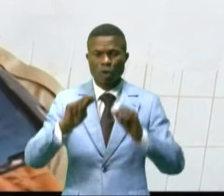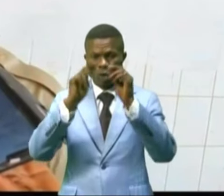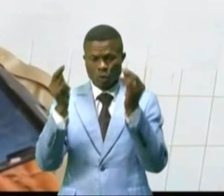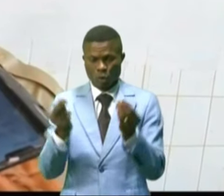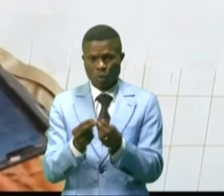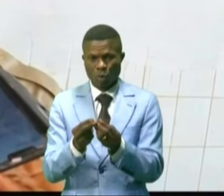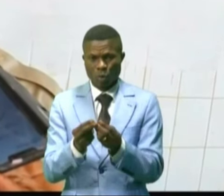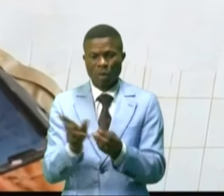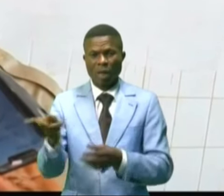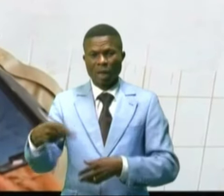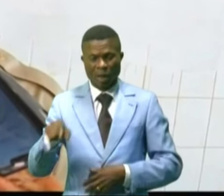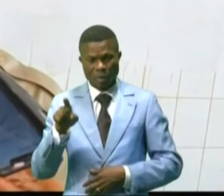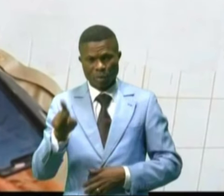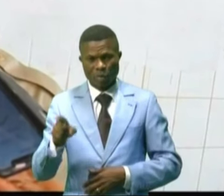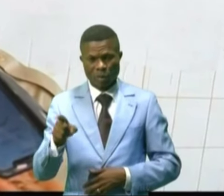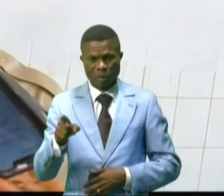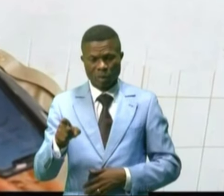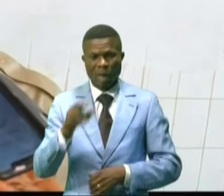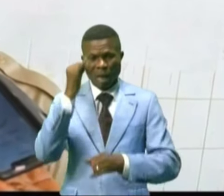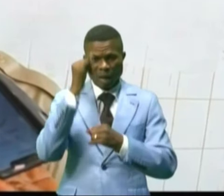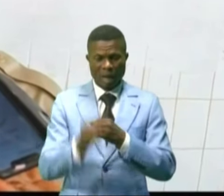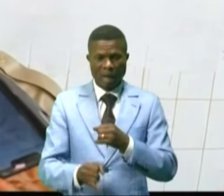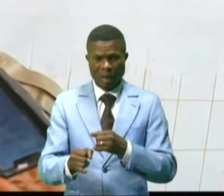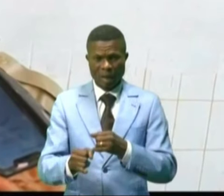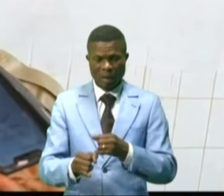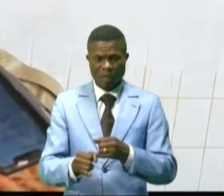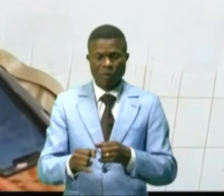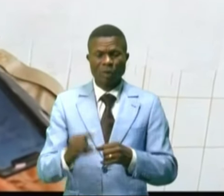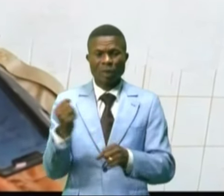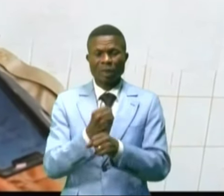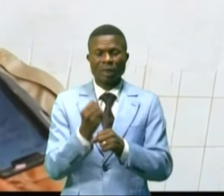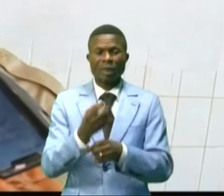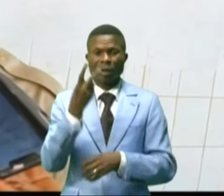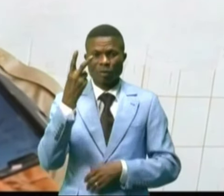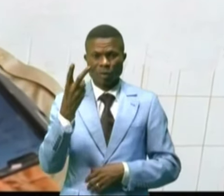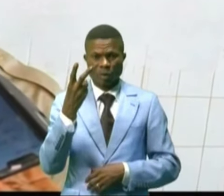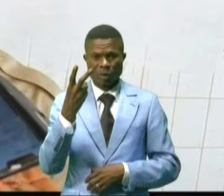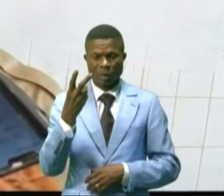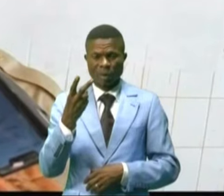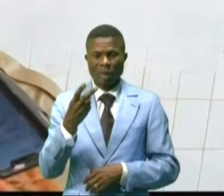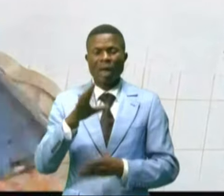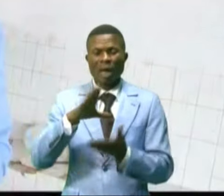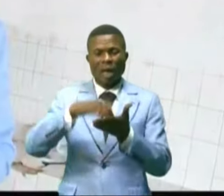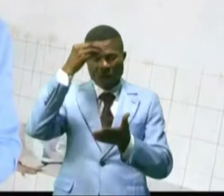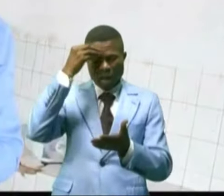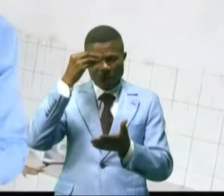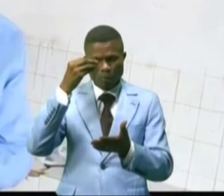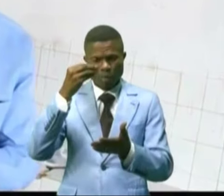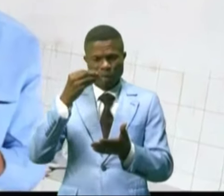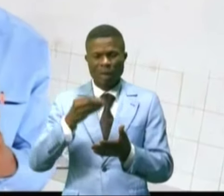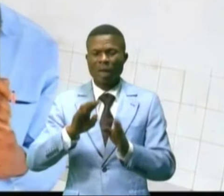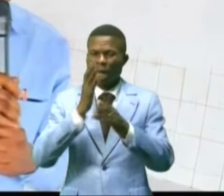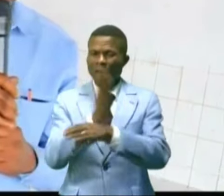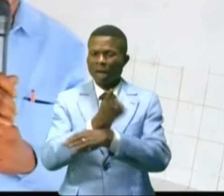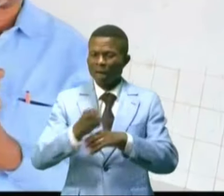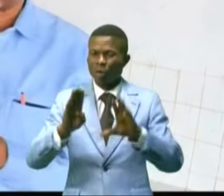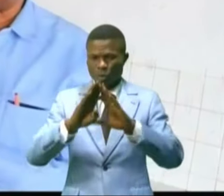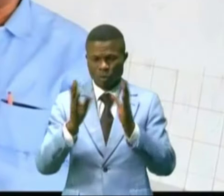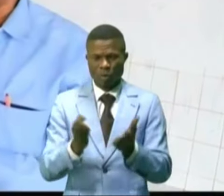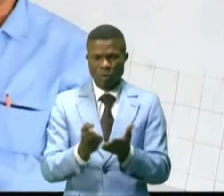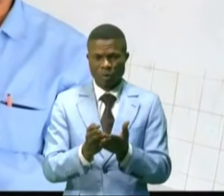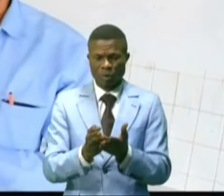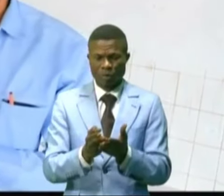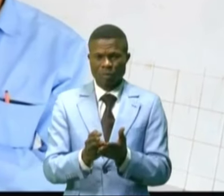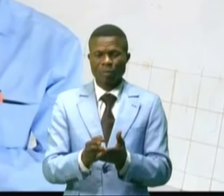prenantes de la province, à l'issue des deux missions, s'étaient appropriées l'ITIE. Pour sa part, Boenga